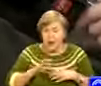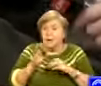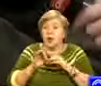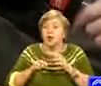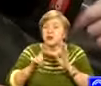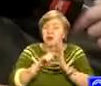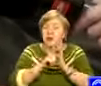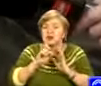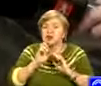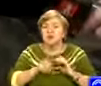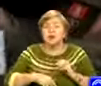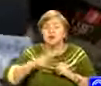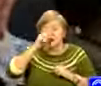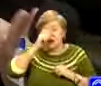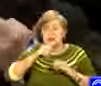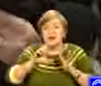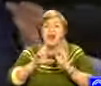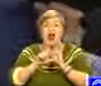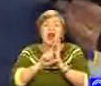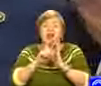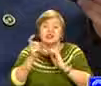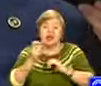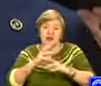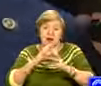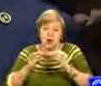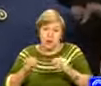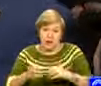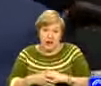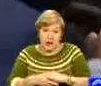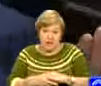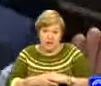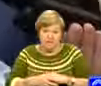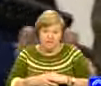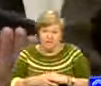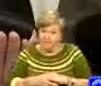respecte legislația în vigoare. Dar PNL va susține astfel de amendamente să fie...